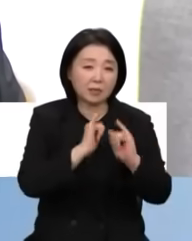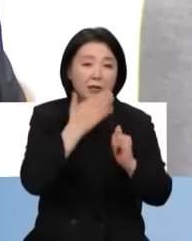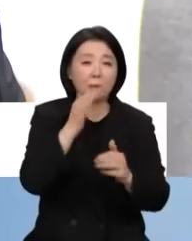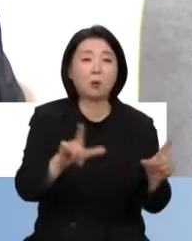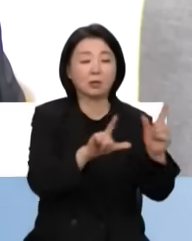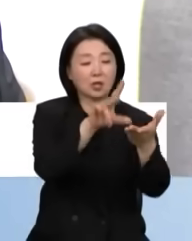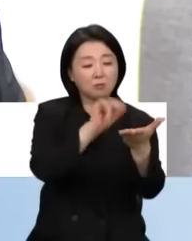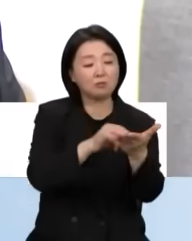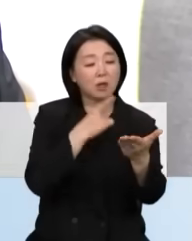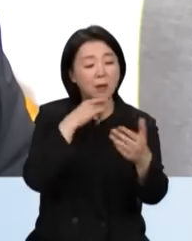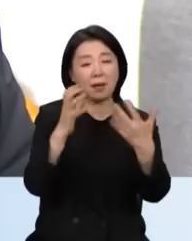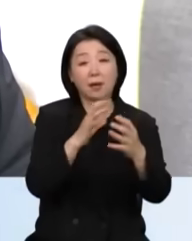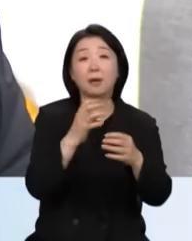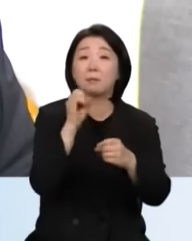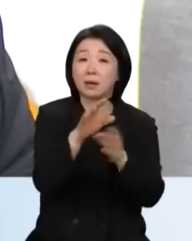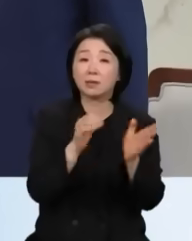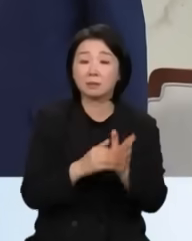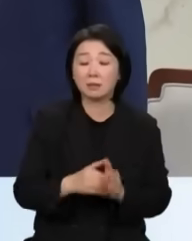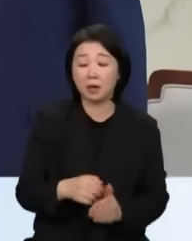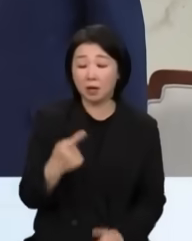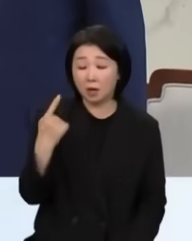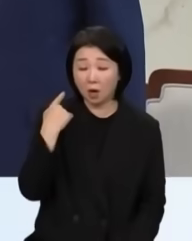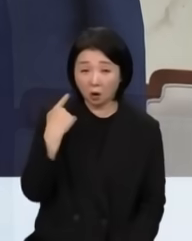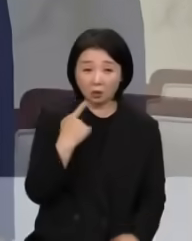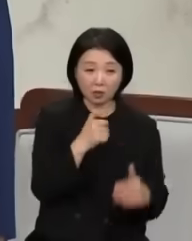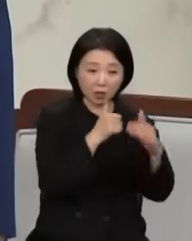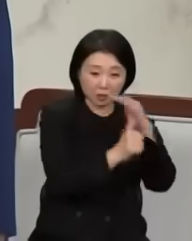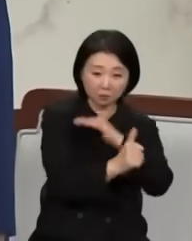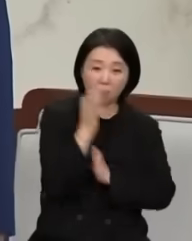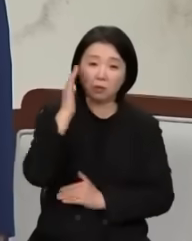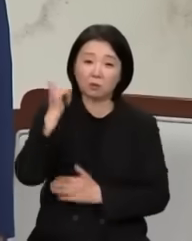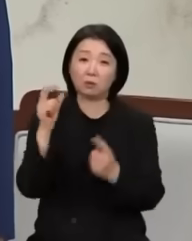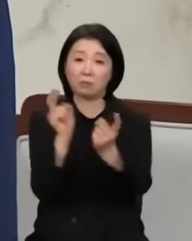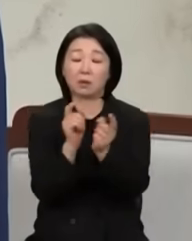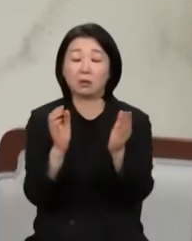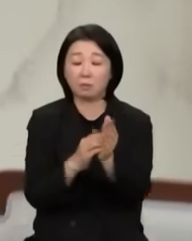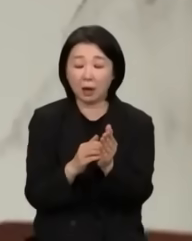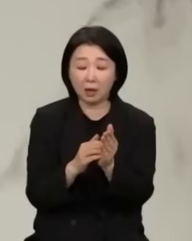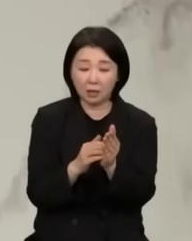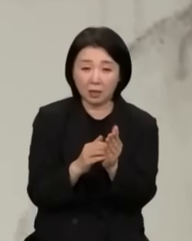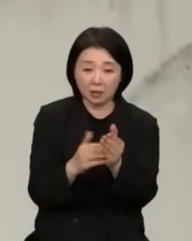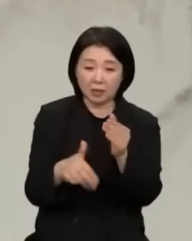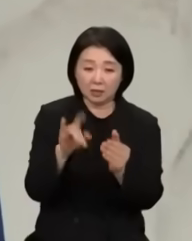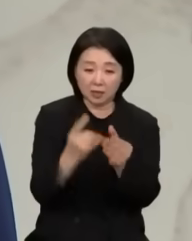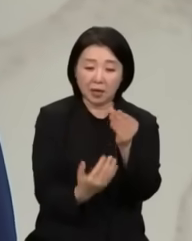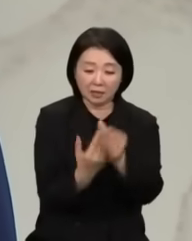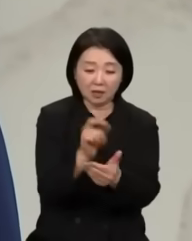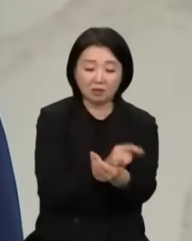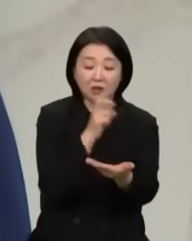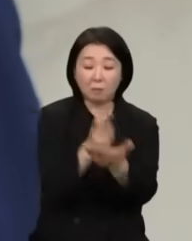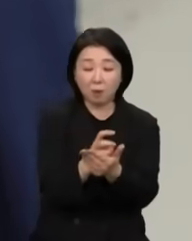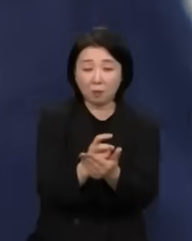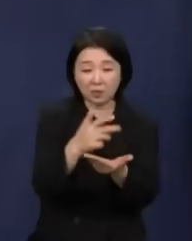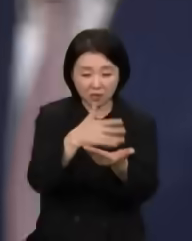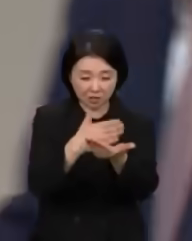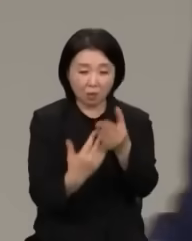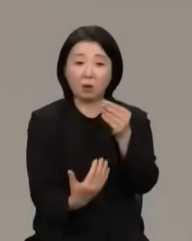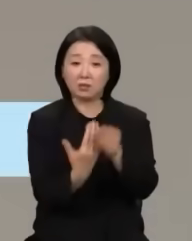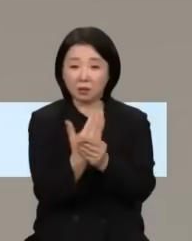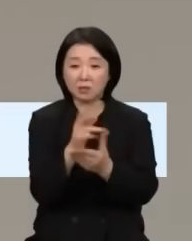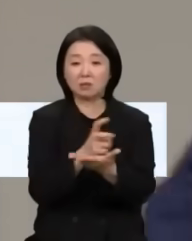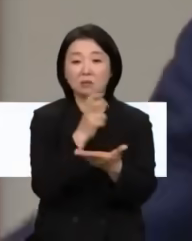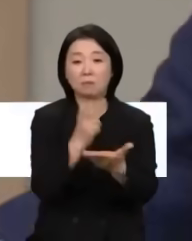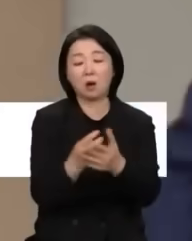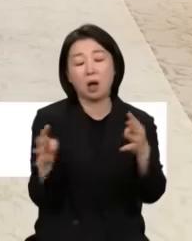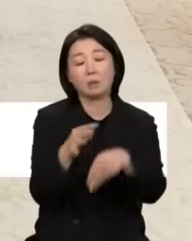입장으로 대립해왔습니다. 어제 영수회담에서 최상병 특검법, 이태원 참사 특별법에 대해 합의를 하지 못하면서 국회로 다시 공이